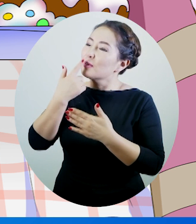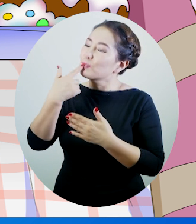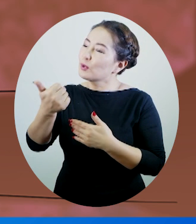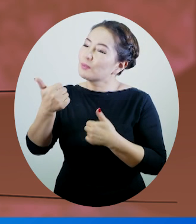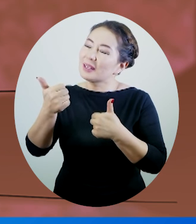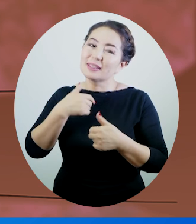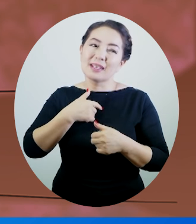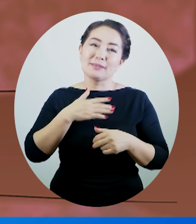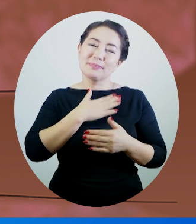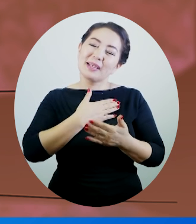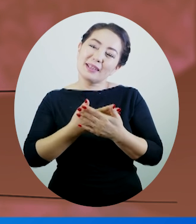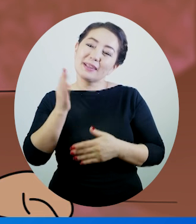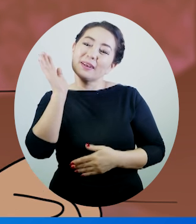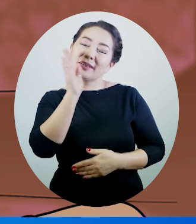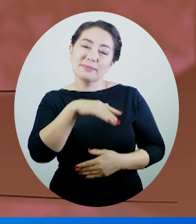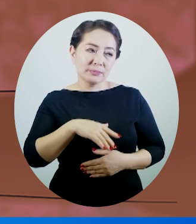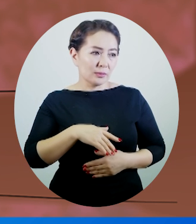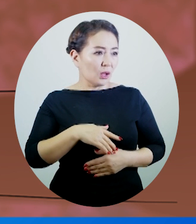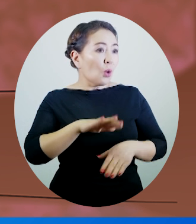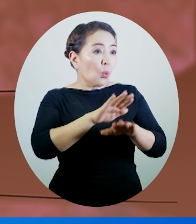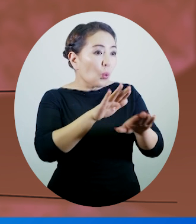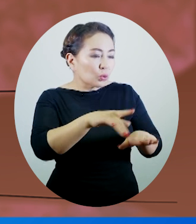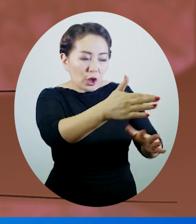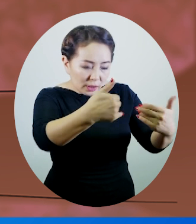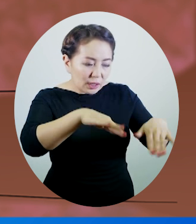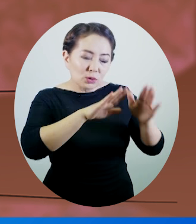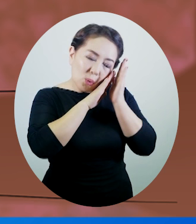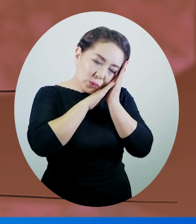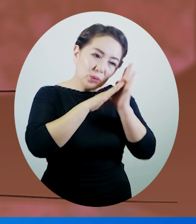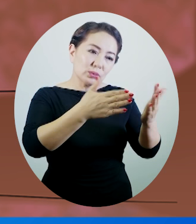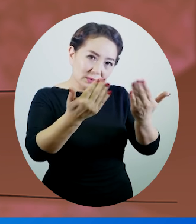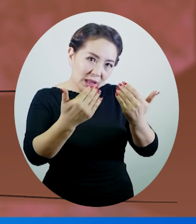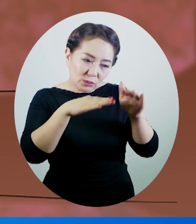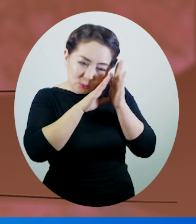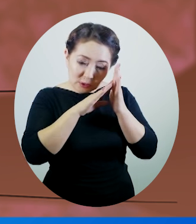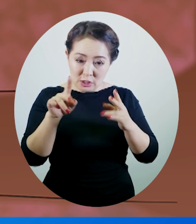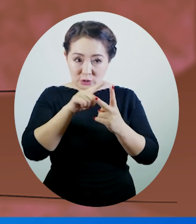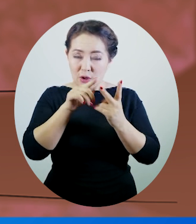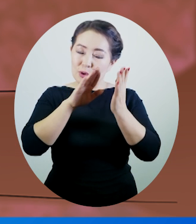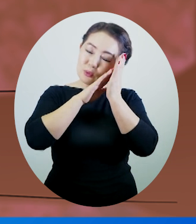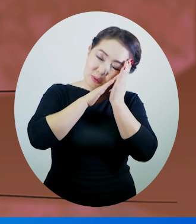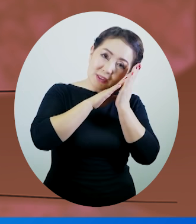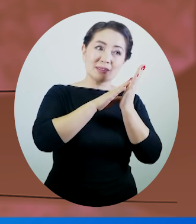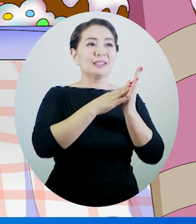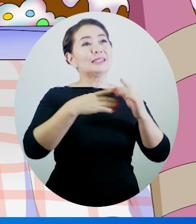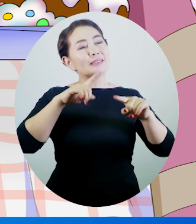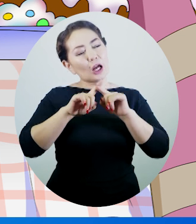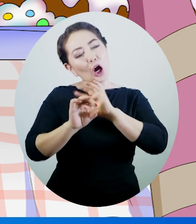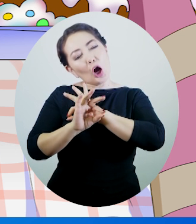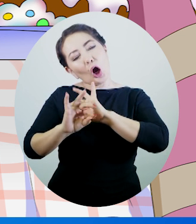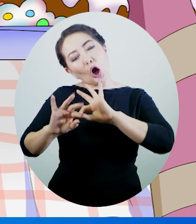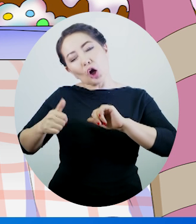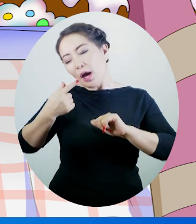эмээ. За хүүхдүүдээ одоо унтаж амарцгаа. Та хоёрыг сэрхэд чинь ахаад